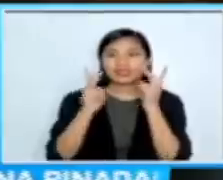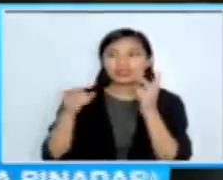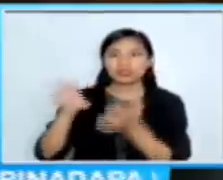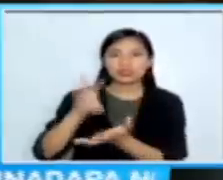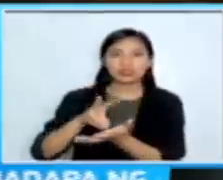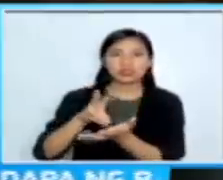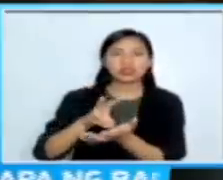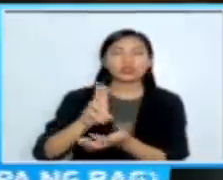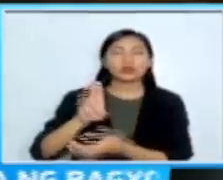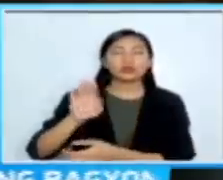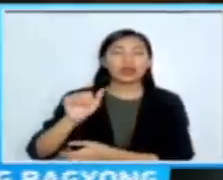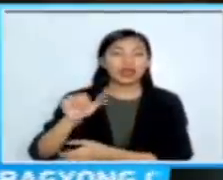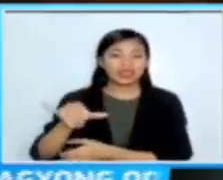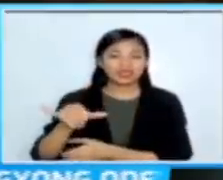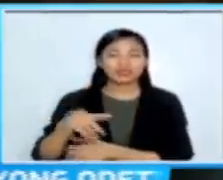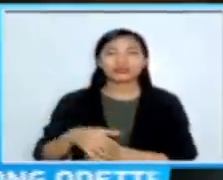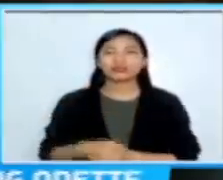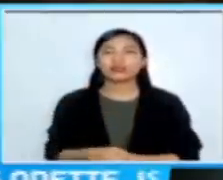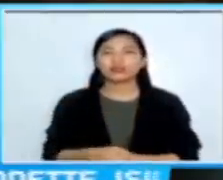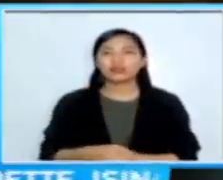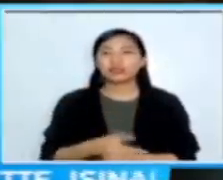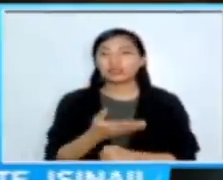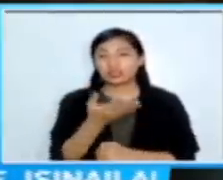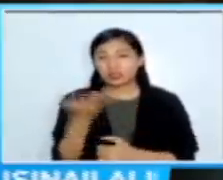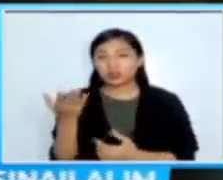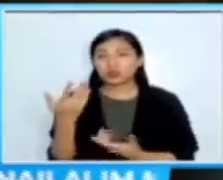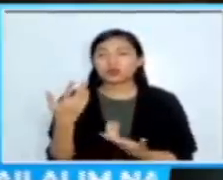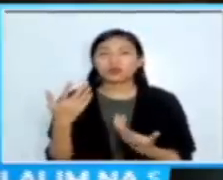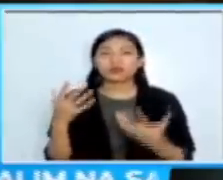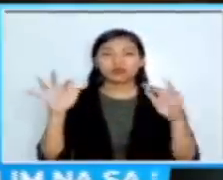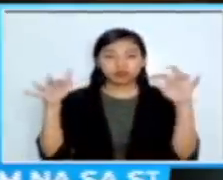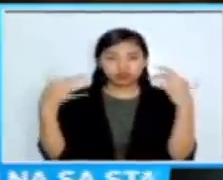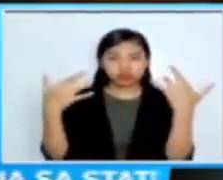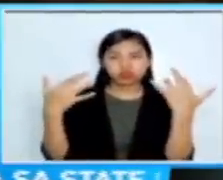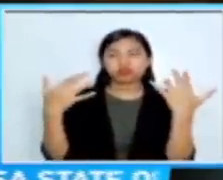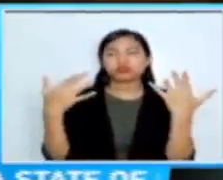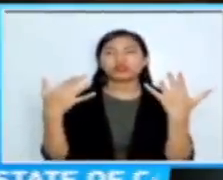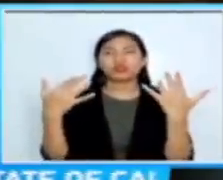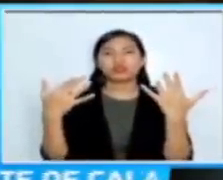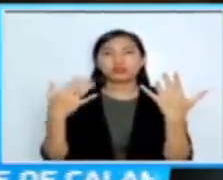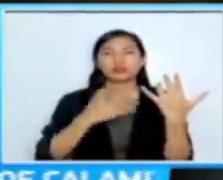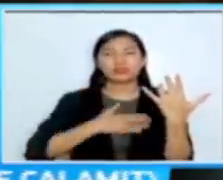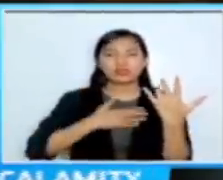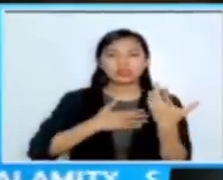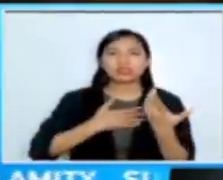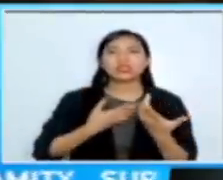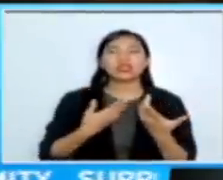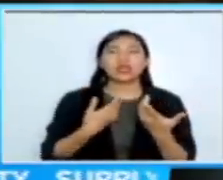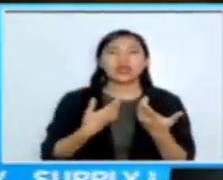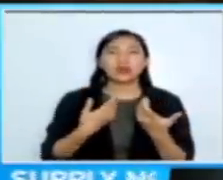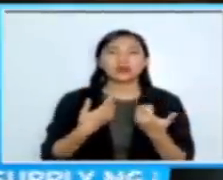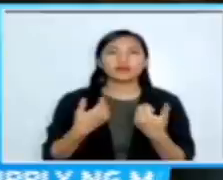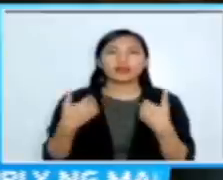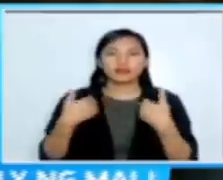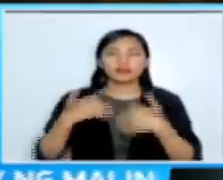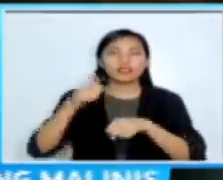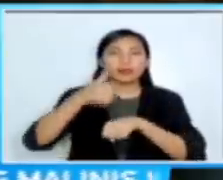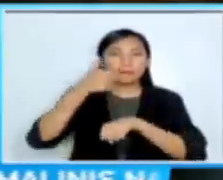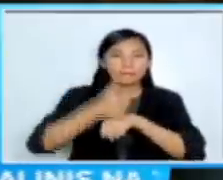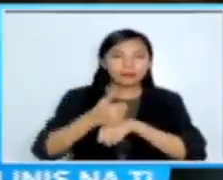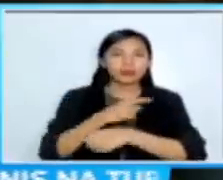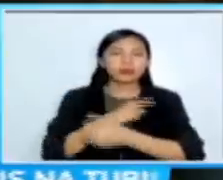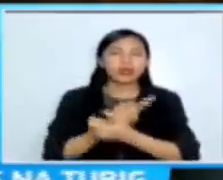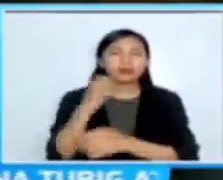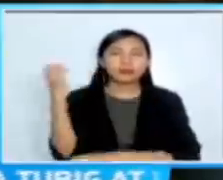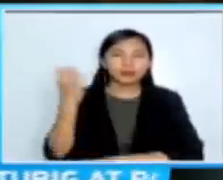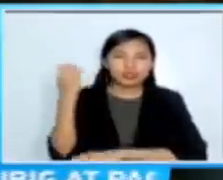be able to watch this program, no, to take action on their own, they are given the powers to do emergency procurement anyway. So they